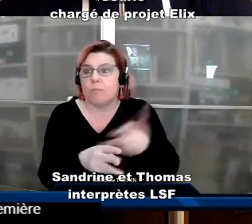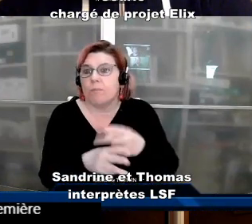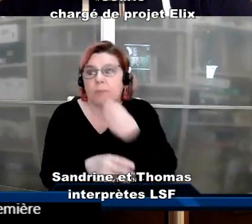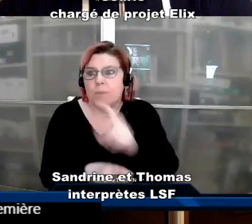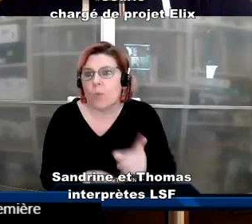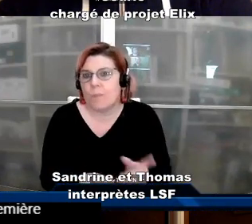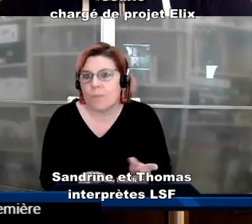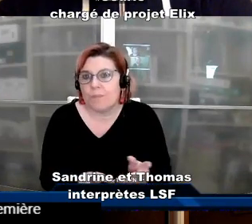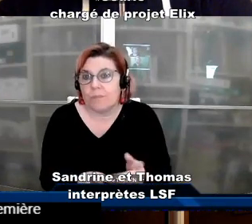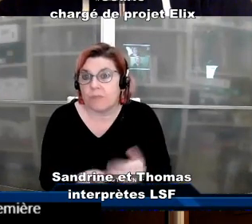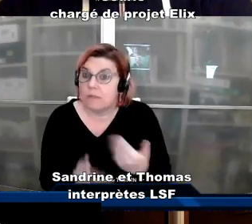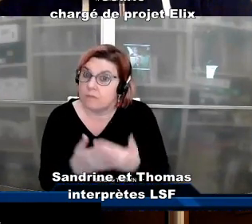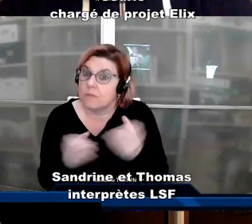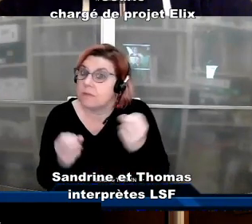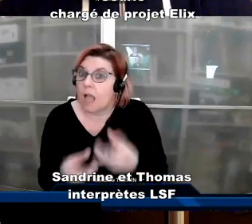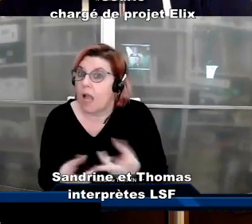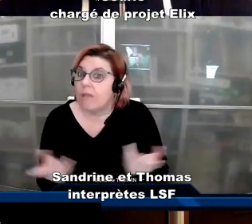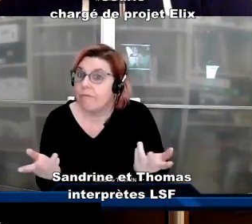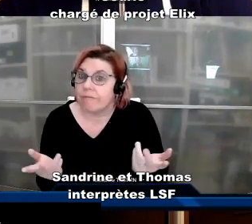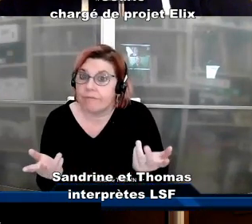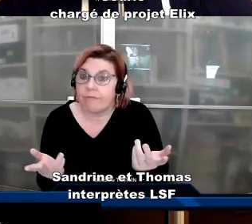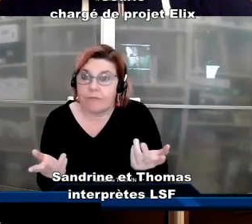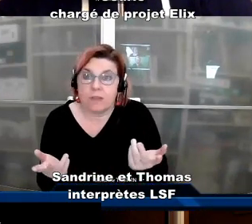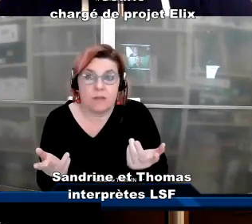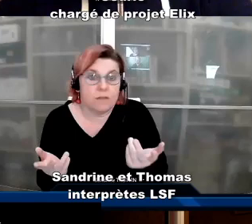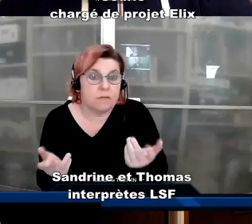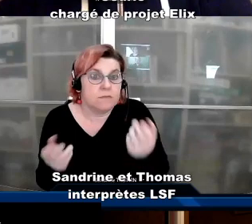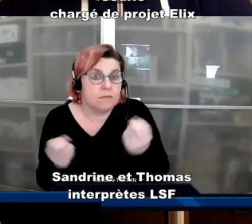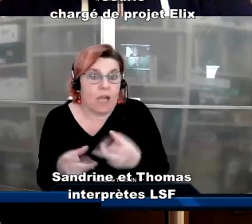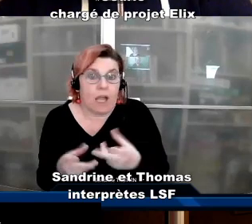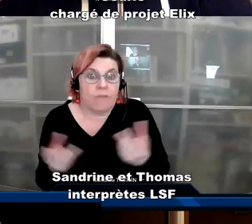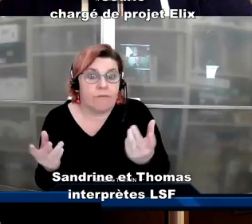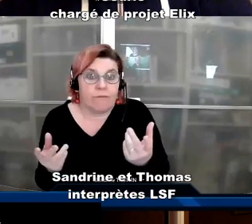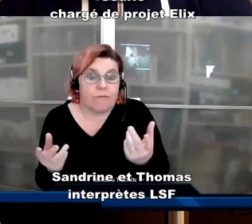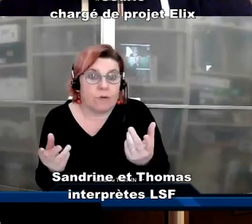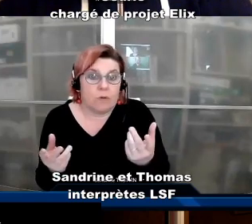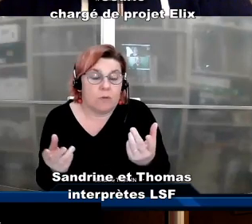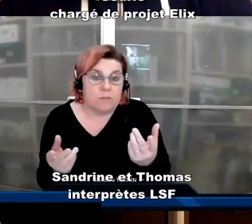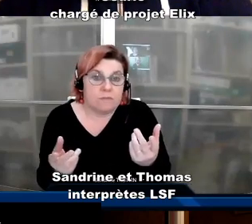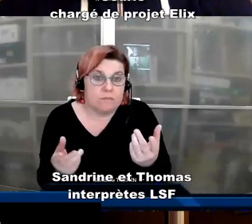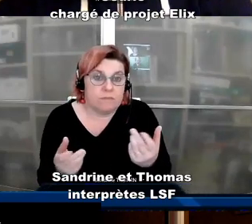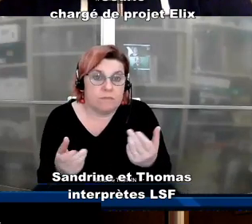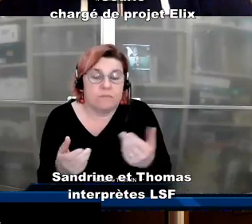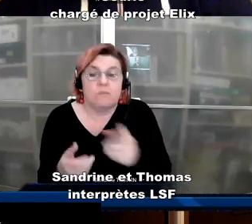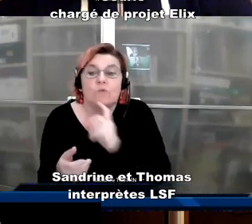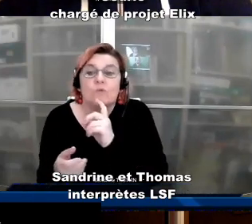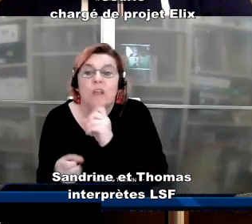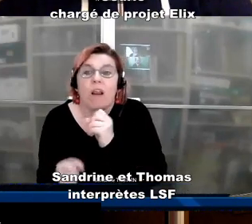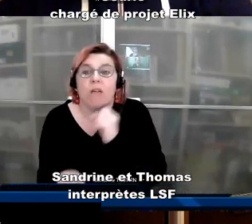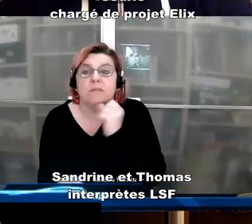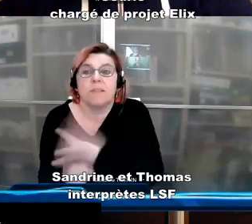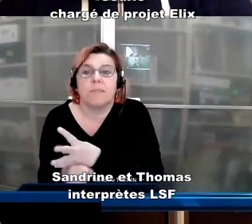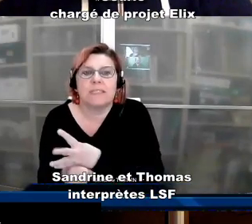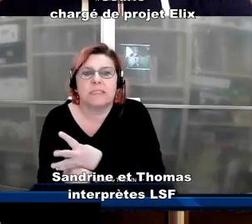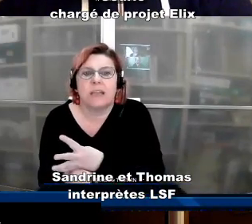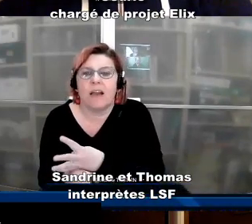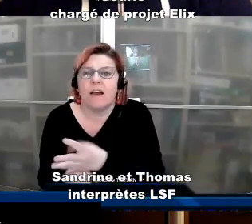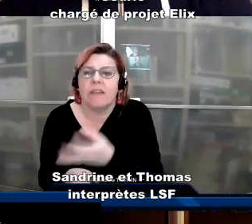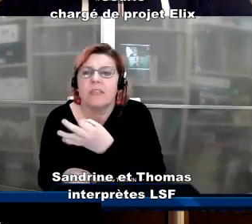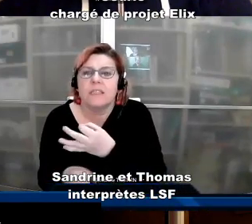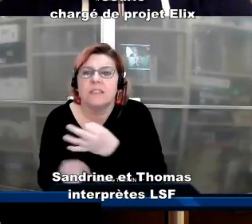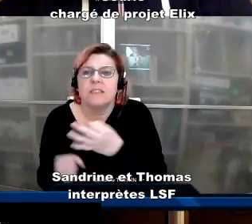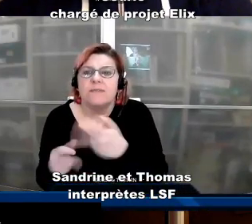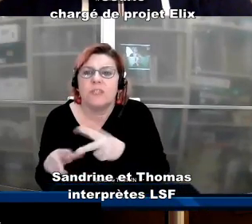que ça peut arriver, peut y avoir, tout à l'heure Sébastien a donné le nombre de vidéos totales sur Elix,